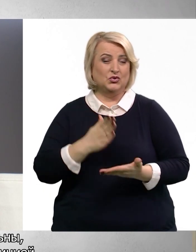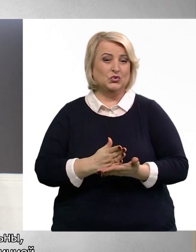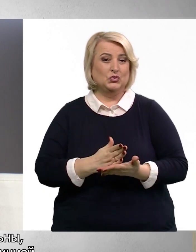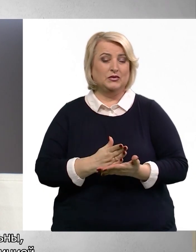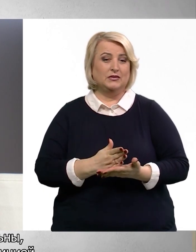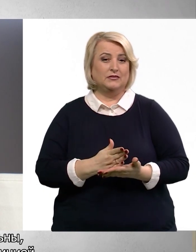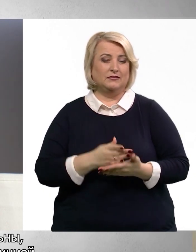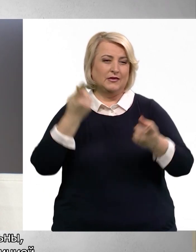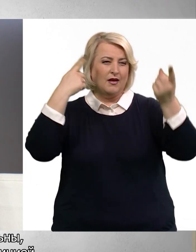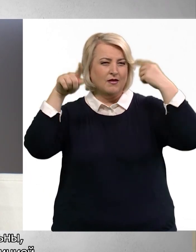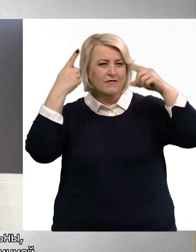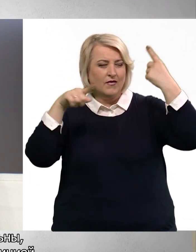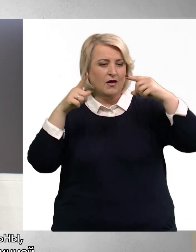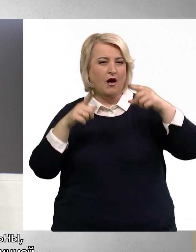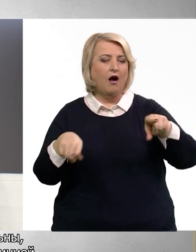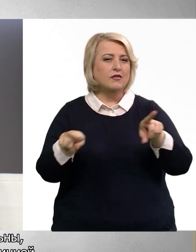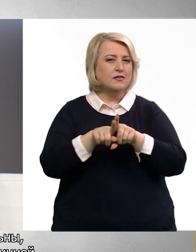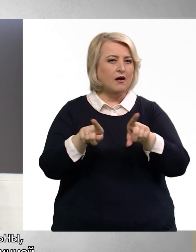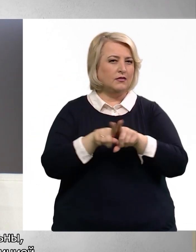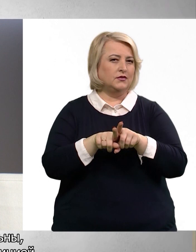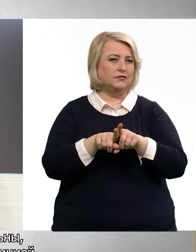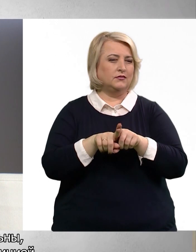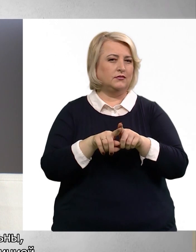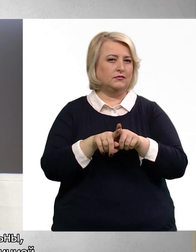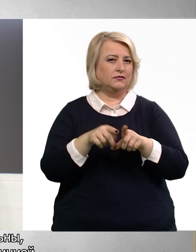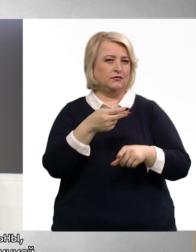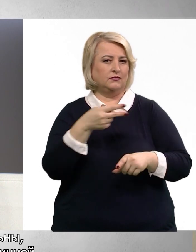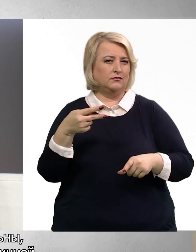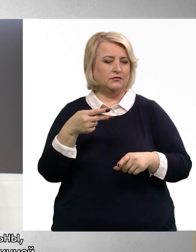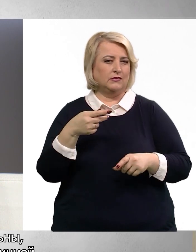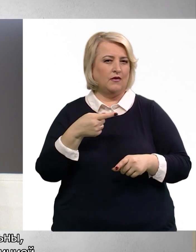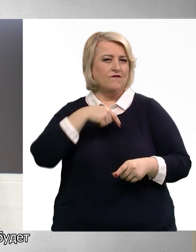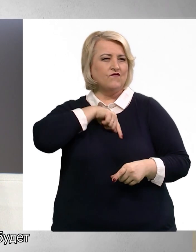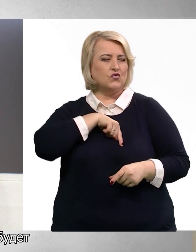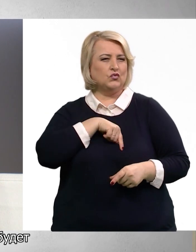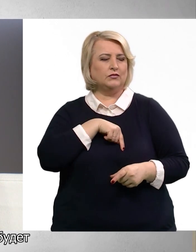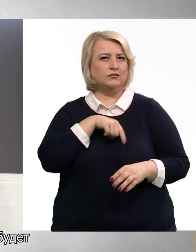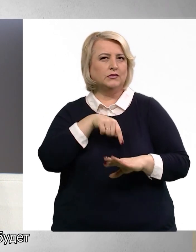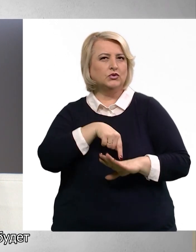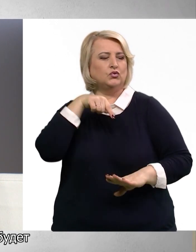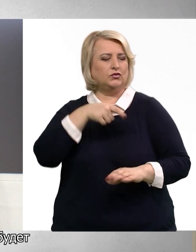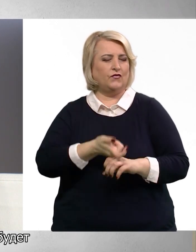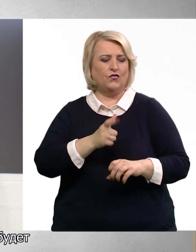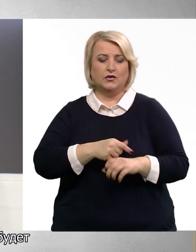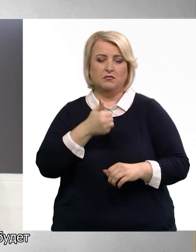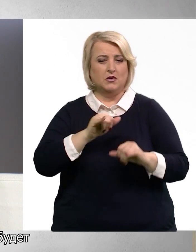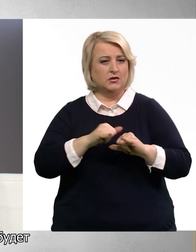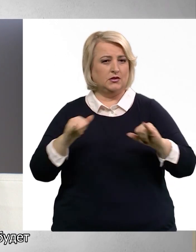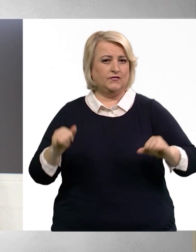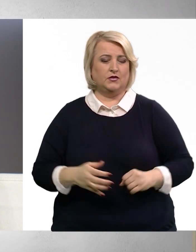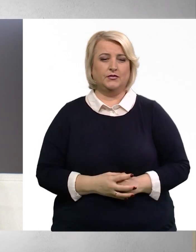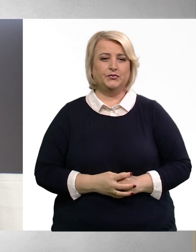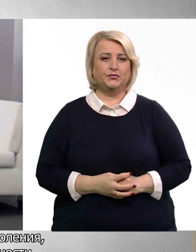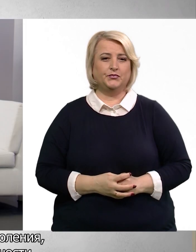pe cât de inventivi, pe atât și de, aș spune eu, cu o intuiție foarte bună dezvoltată și înțeleg foarte bine ce are priză la